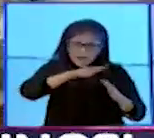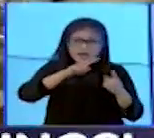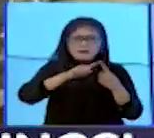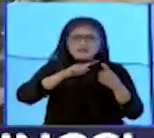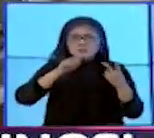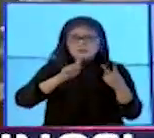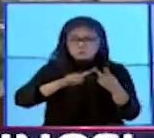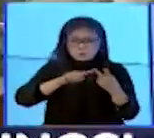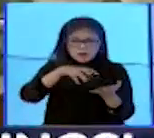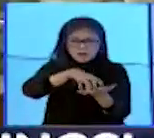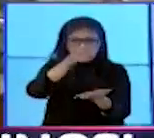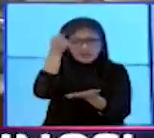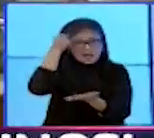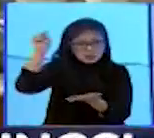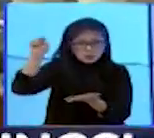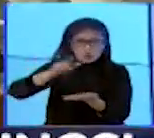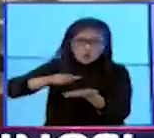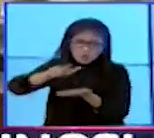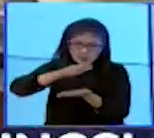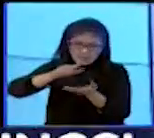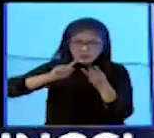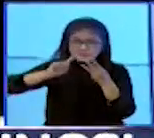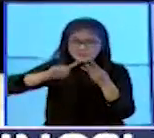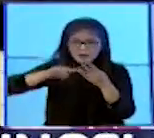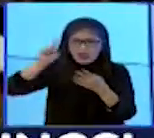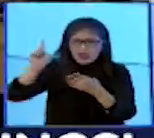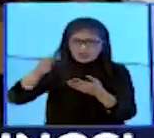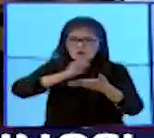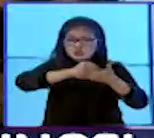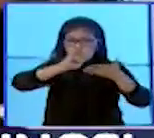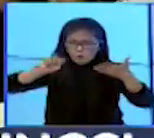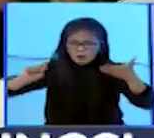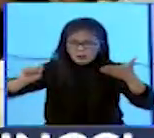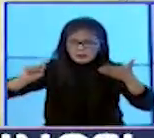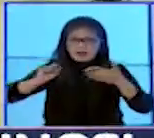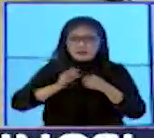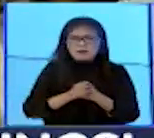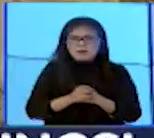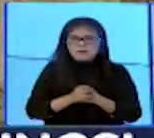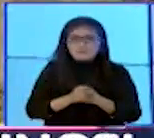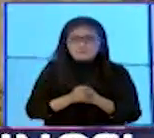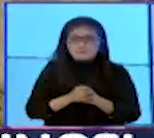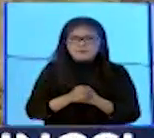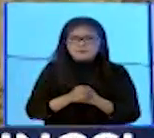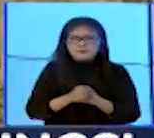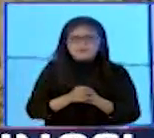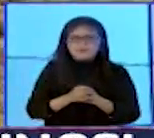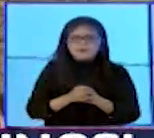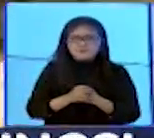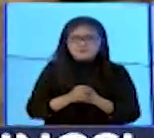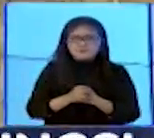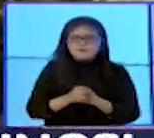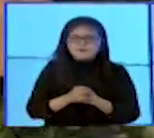Kelurahan serta ada beberapa sekolah yang kemudian akhirnya memfasilitasi para korban kebakaran yang terjadi pada Selasa